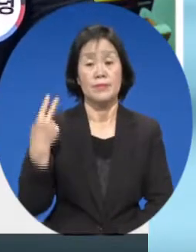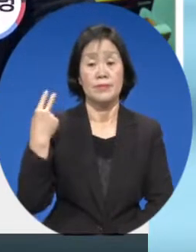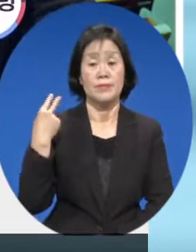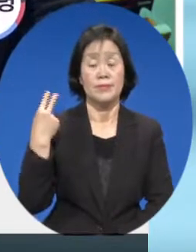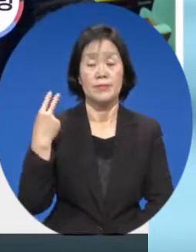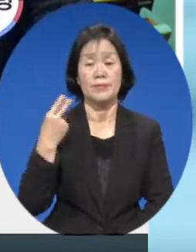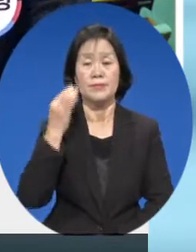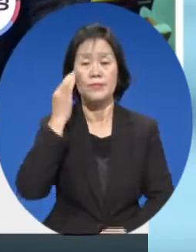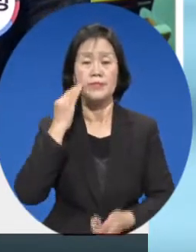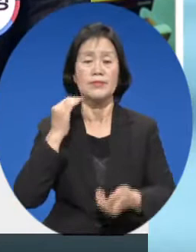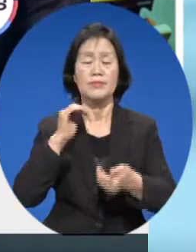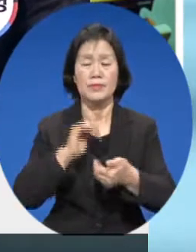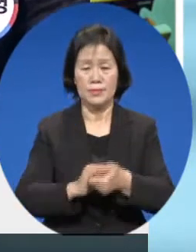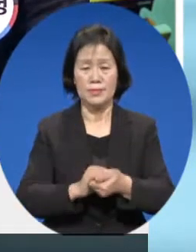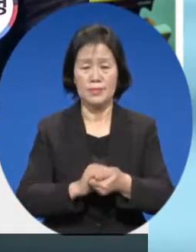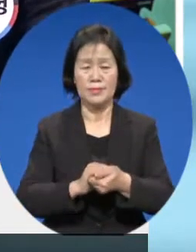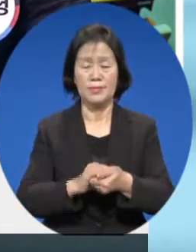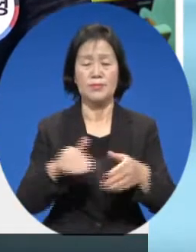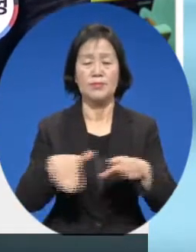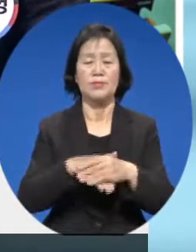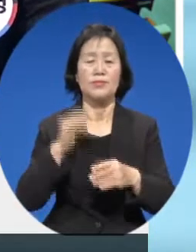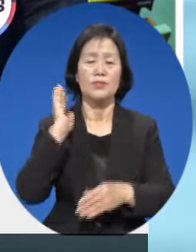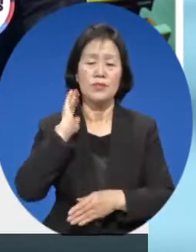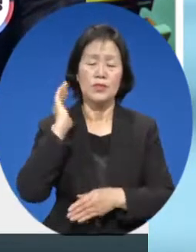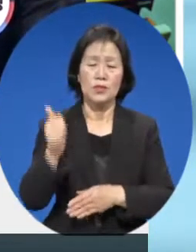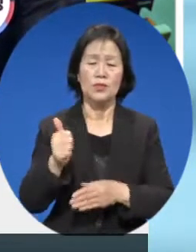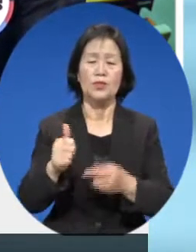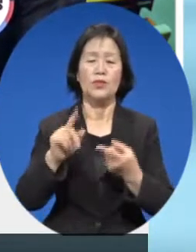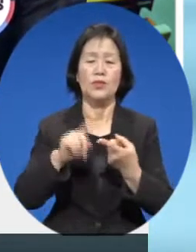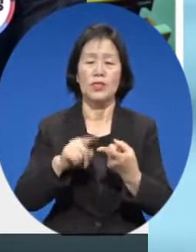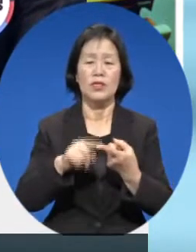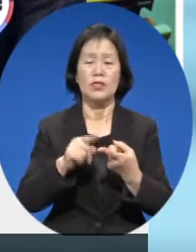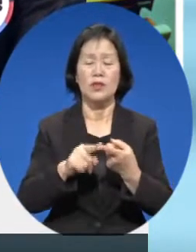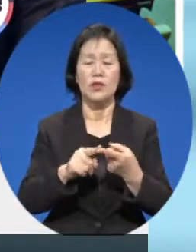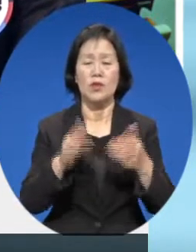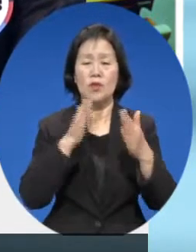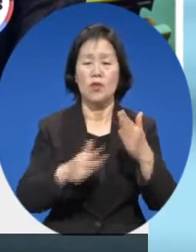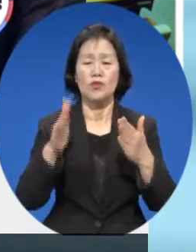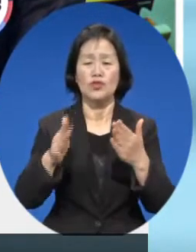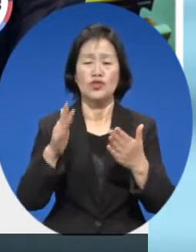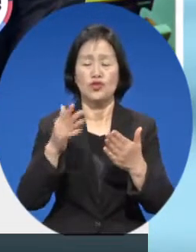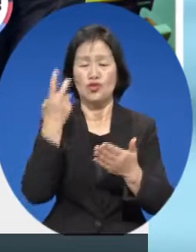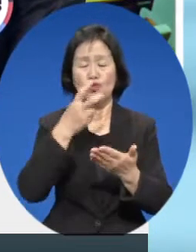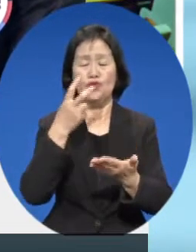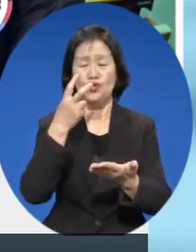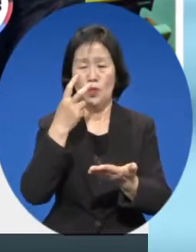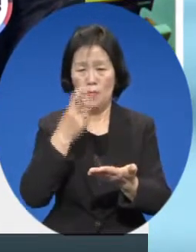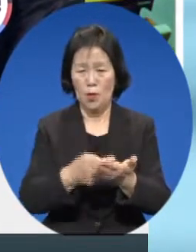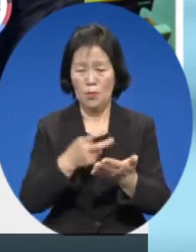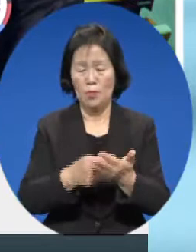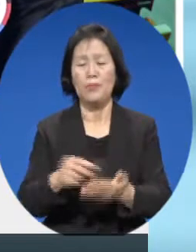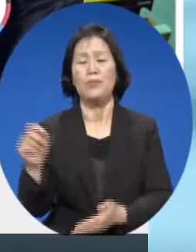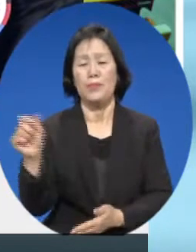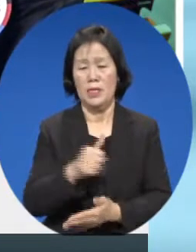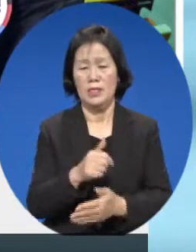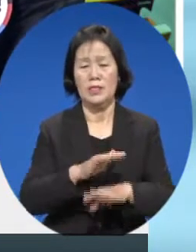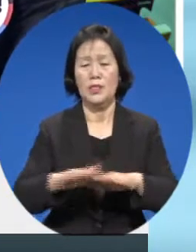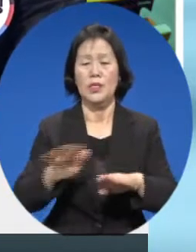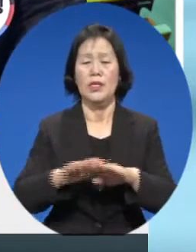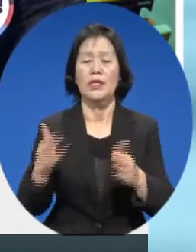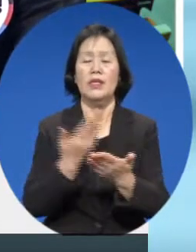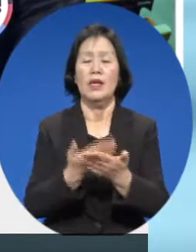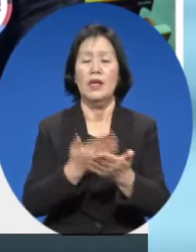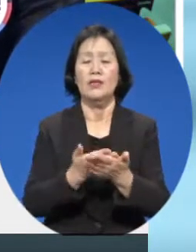청와대에서 어 문재인 대통령 께서 이 부분에 대해서 어떻게 온 0 수첩 법이다 이런 부분을 조속히 좀 처리해 달라 라는 그런